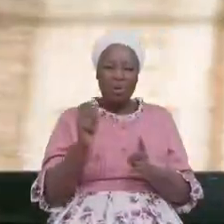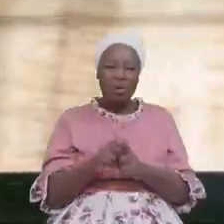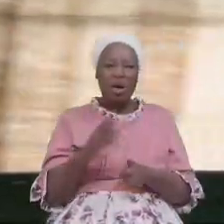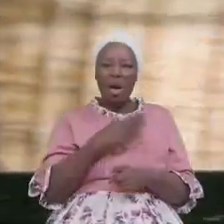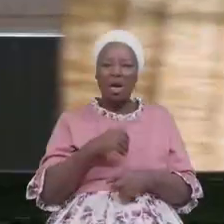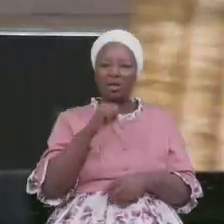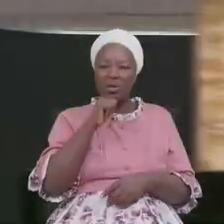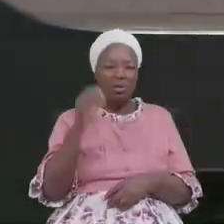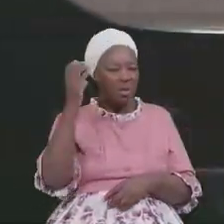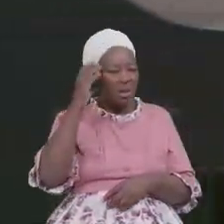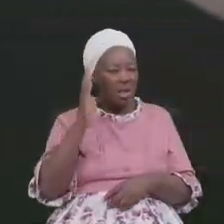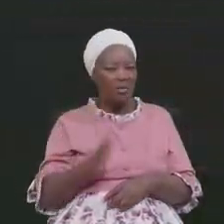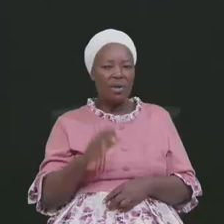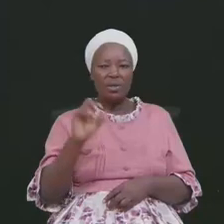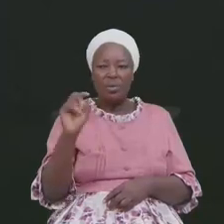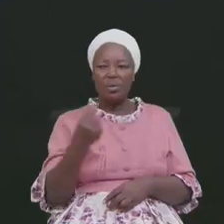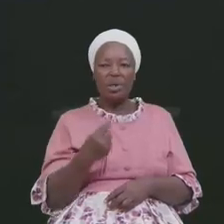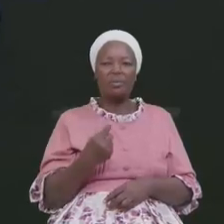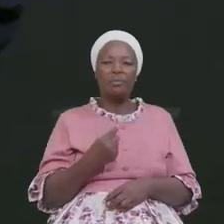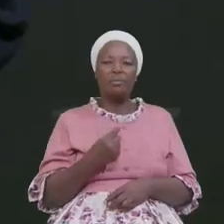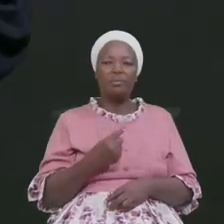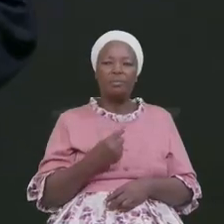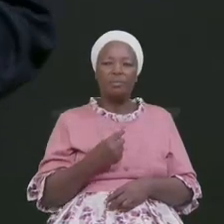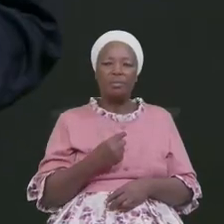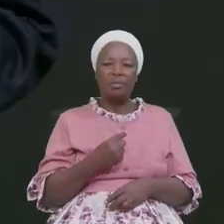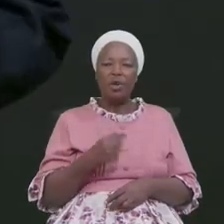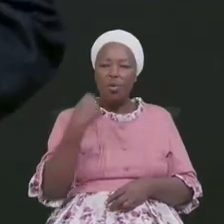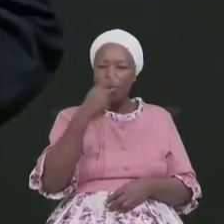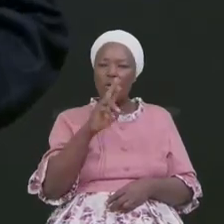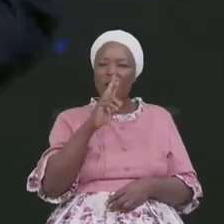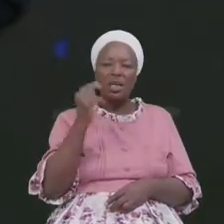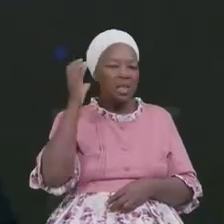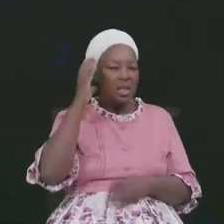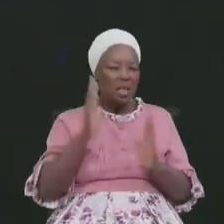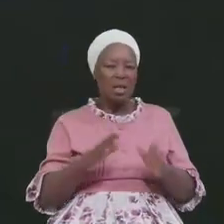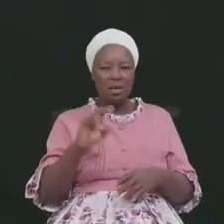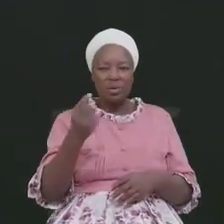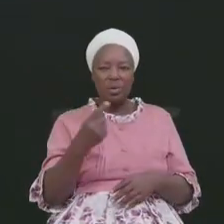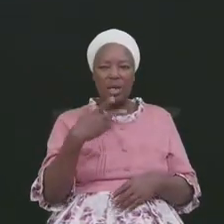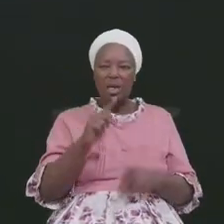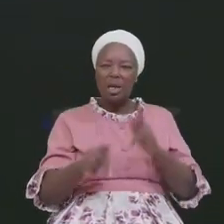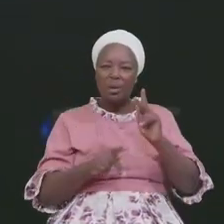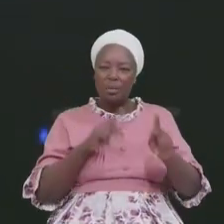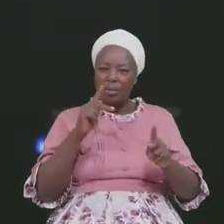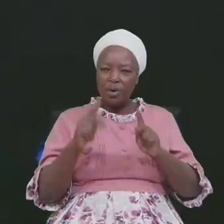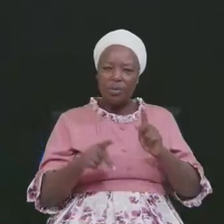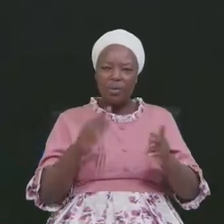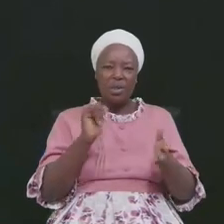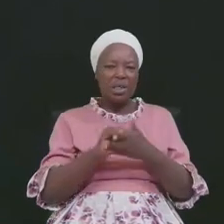à l'écouter. Qui sont les auditeurs seulement? Ceux qui